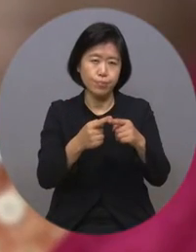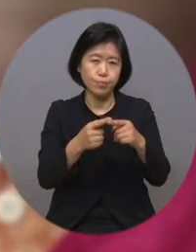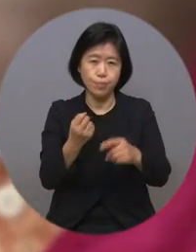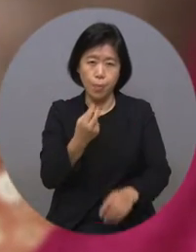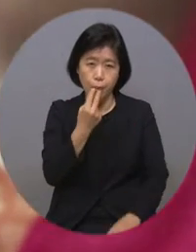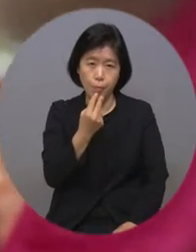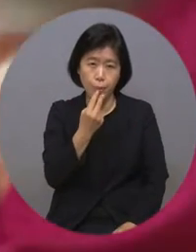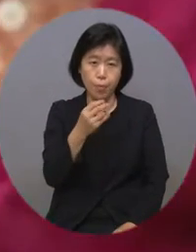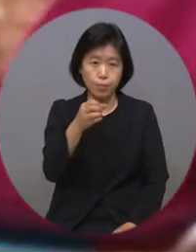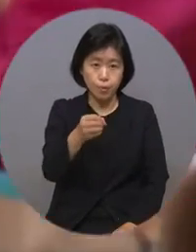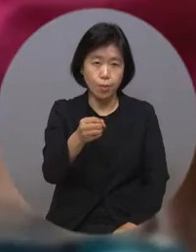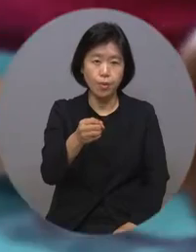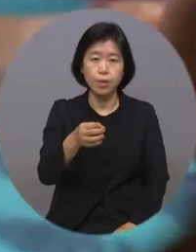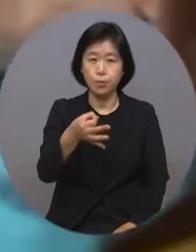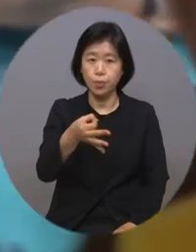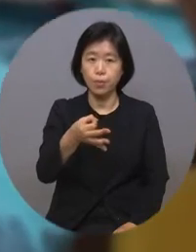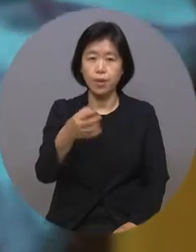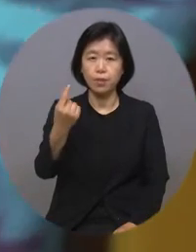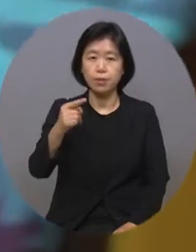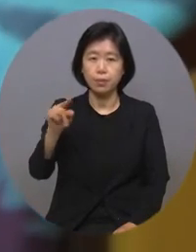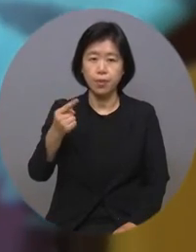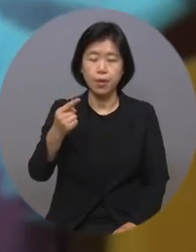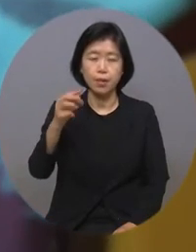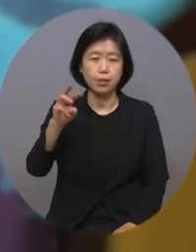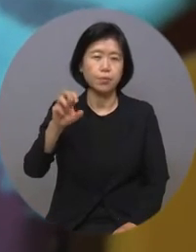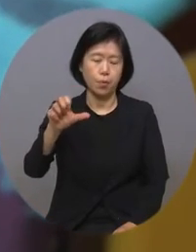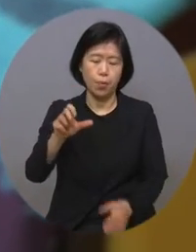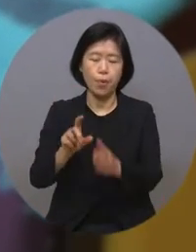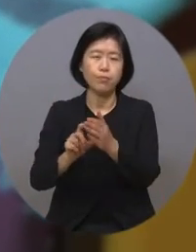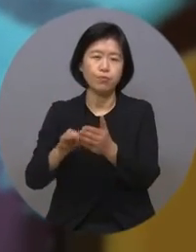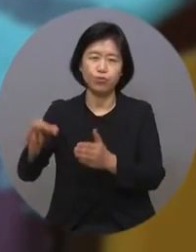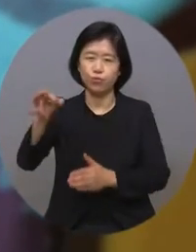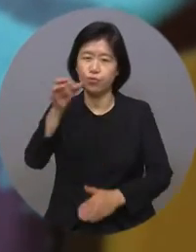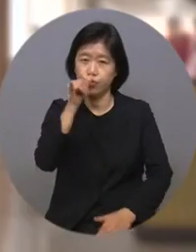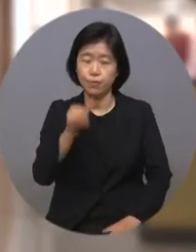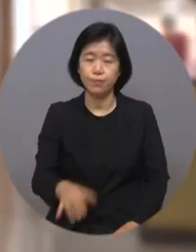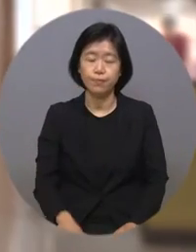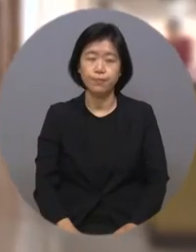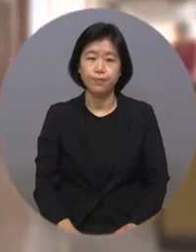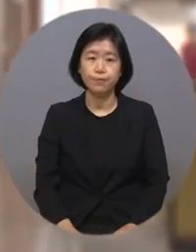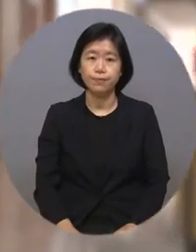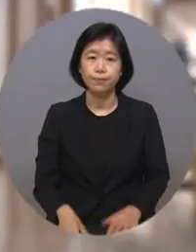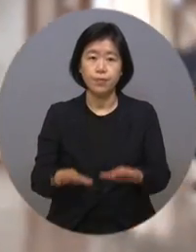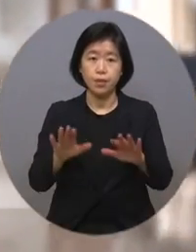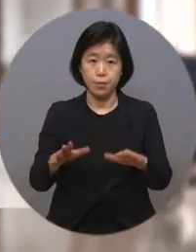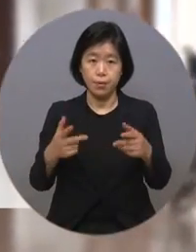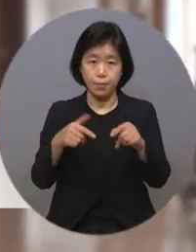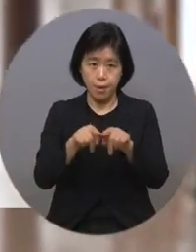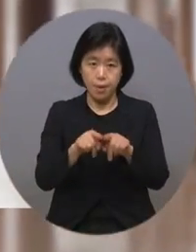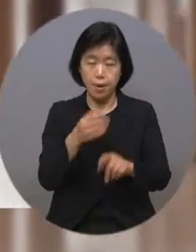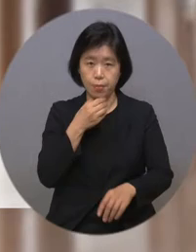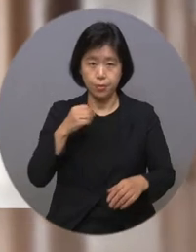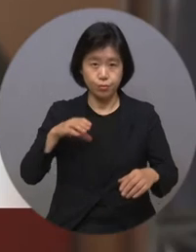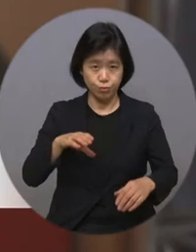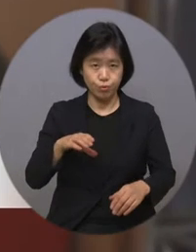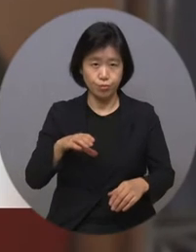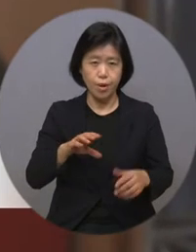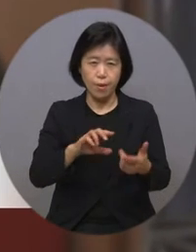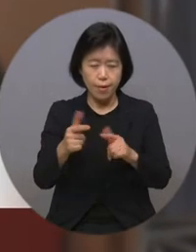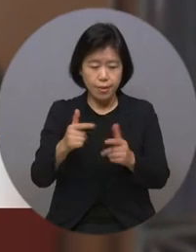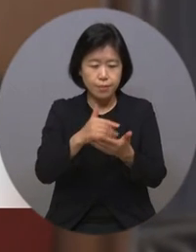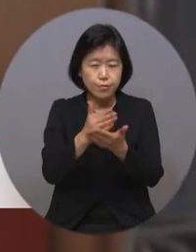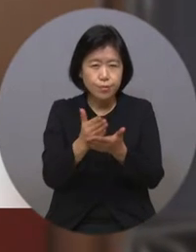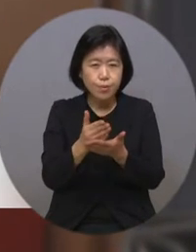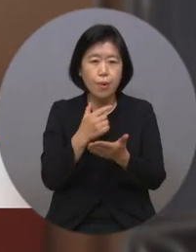14,446원으로 1,135원가량 증가할 것으로 예상하고 있습니다. 이와 함께 복지부는 다양한 수급자